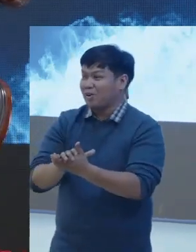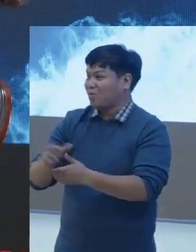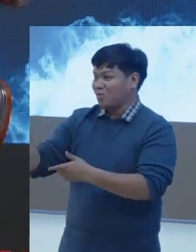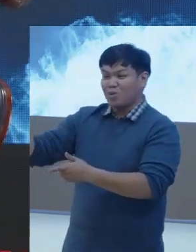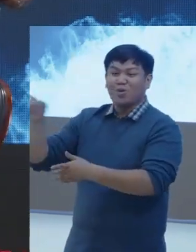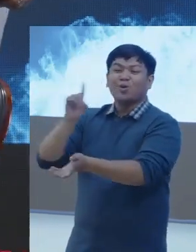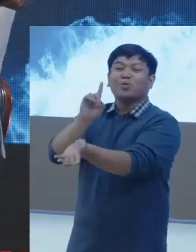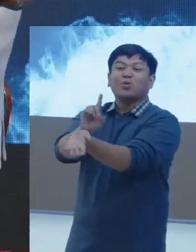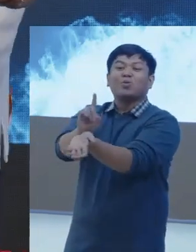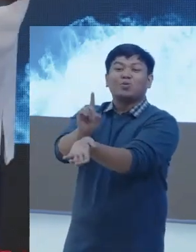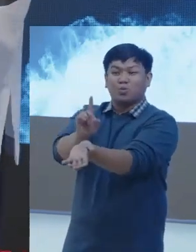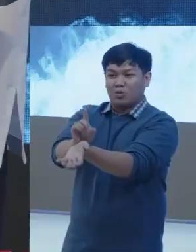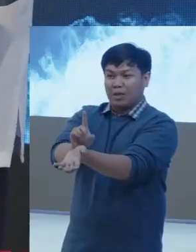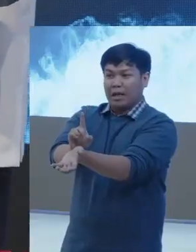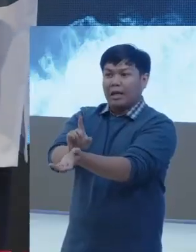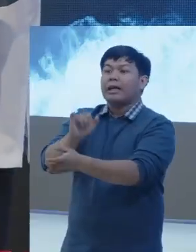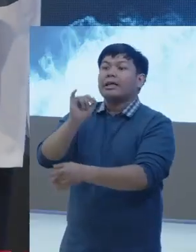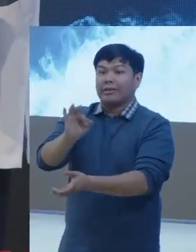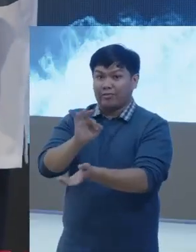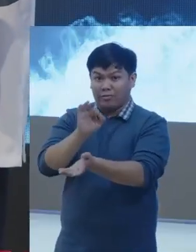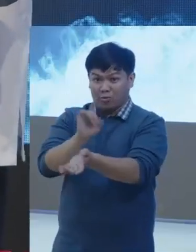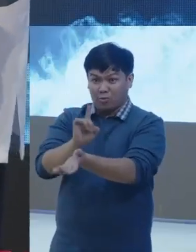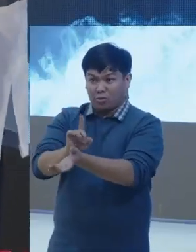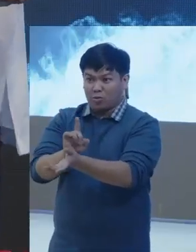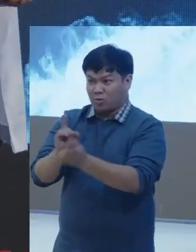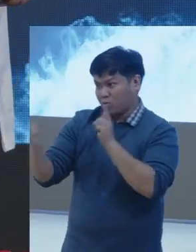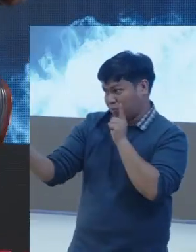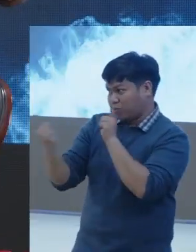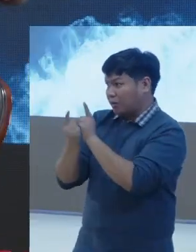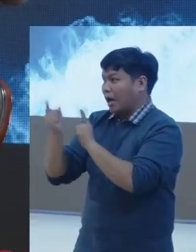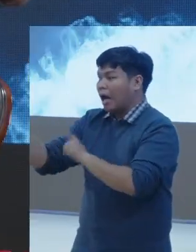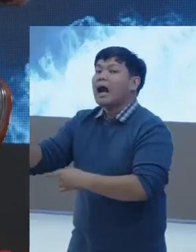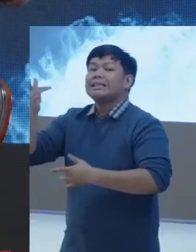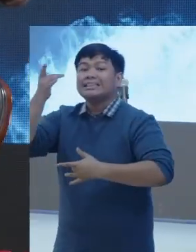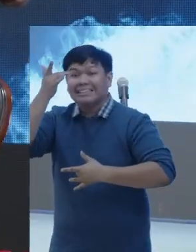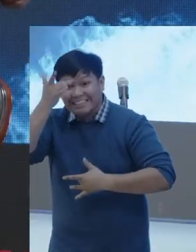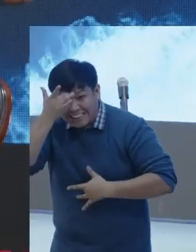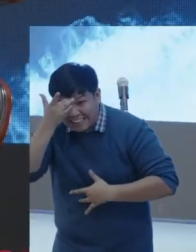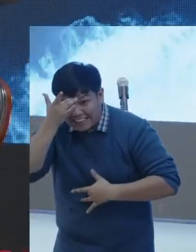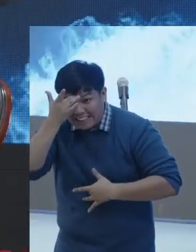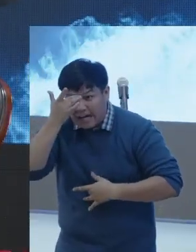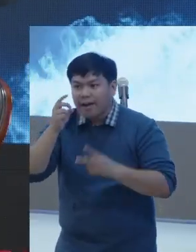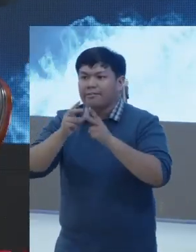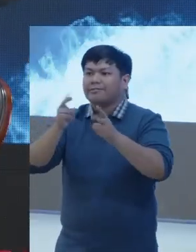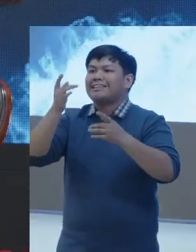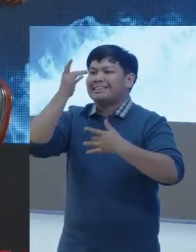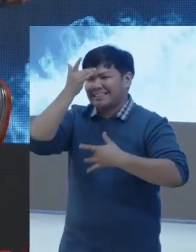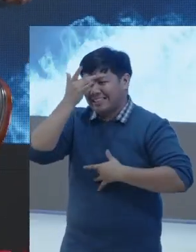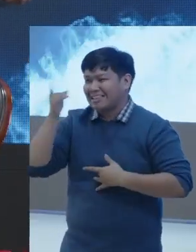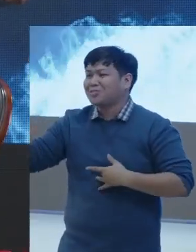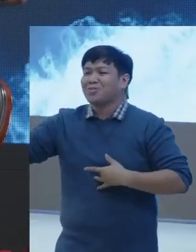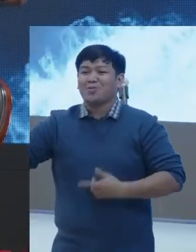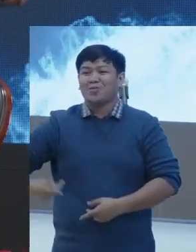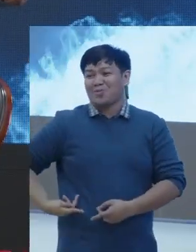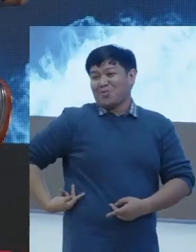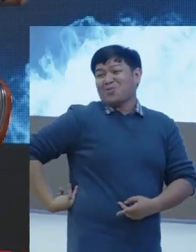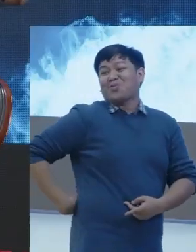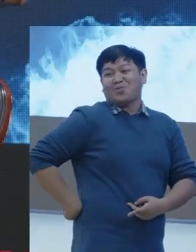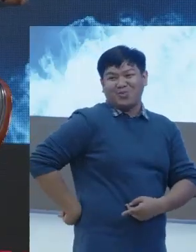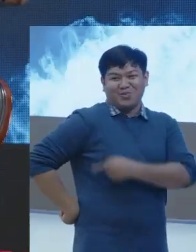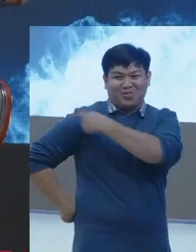naging pasyente niya, may sakit po kayo. At hindi lang kayo may sakit, malubha ang sakit nyo dahil kidney doctor po